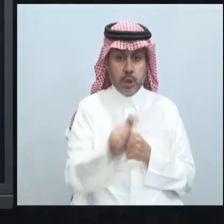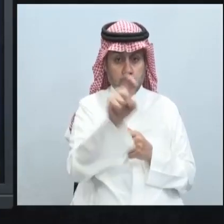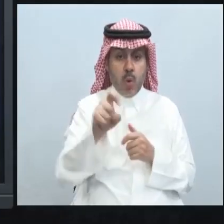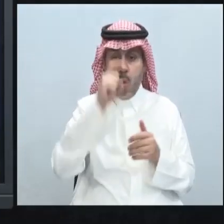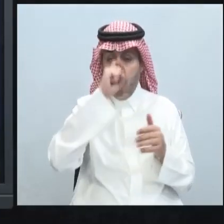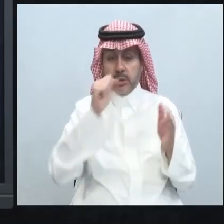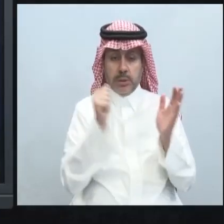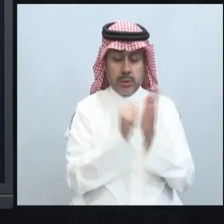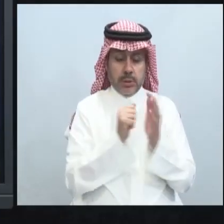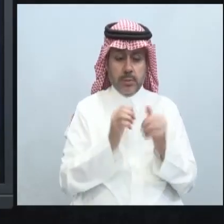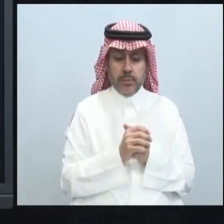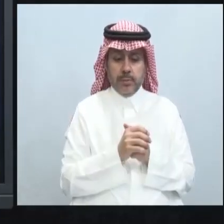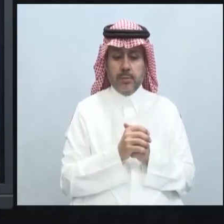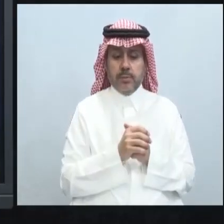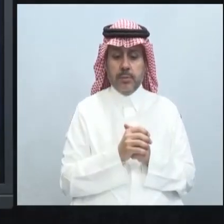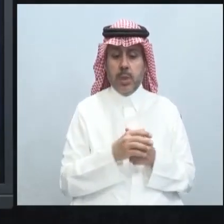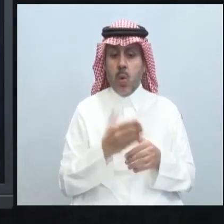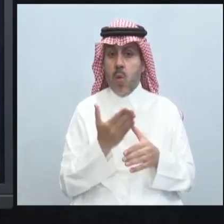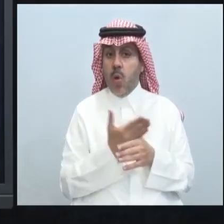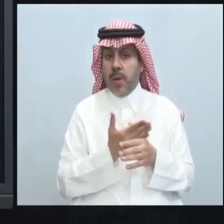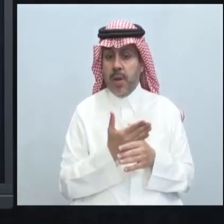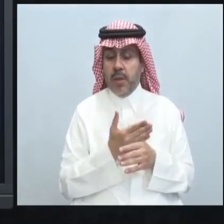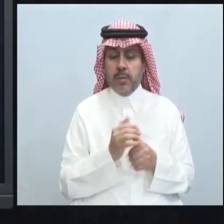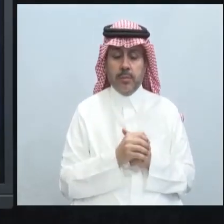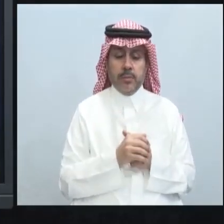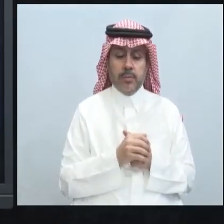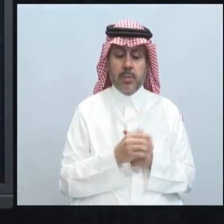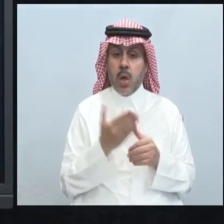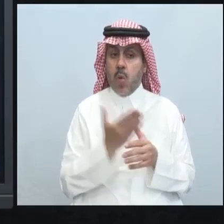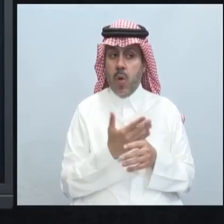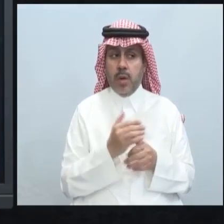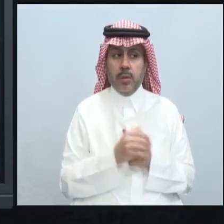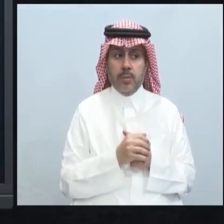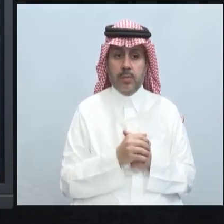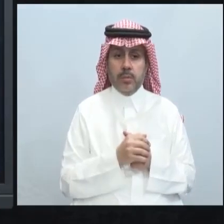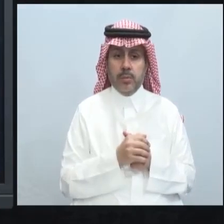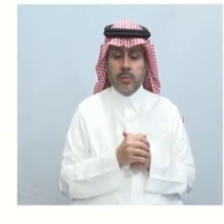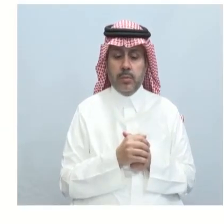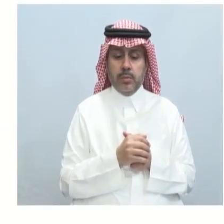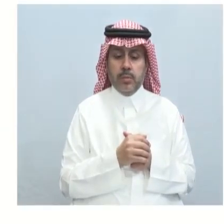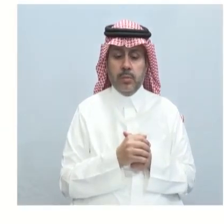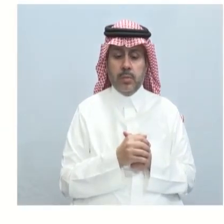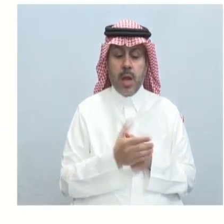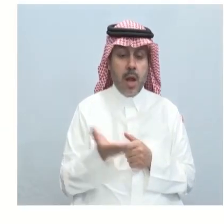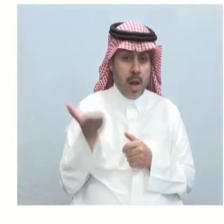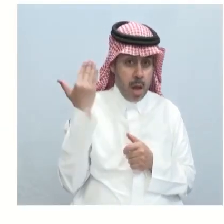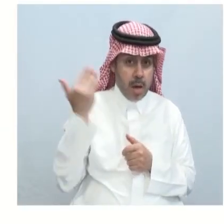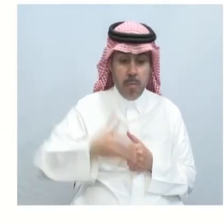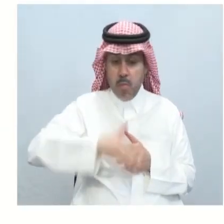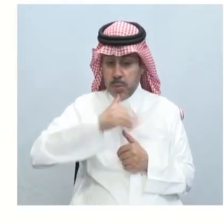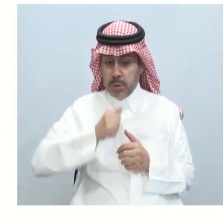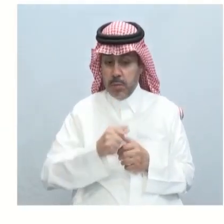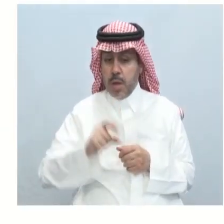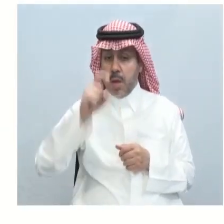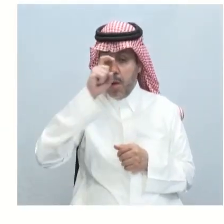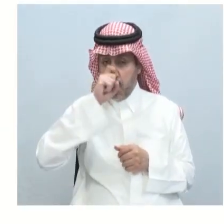نات الان للتقويم السؤال الاول اعلل لما ياتي اعلل اي اذكر السبب الف كان النبي صلى الله عليه